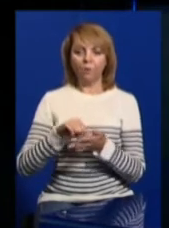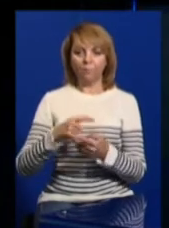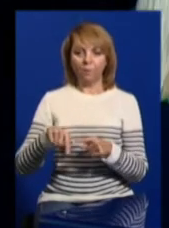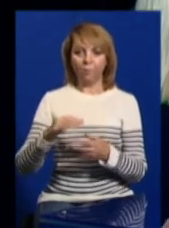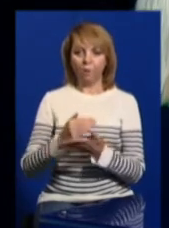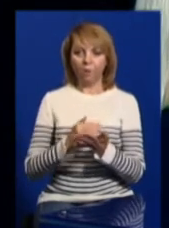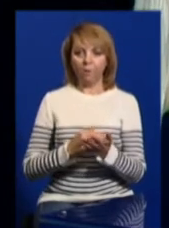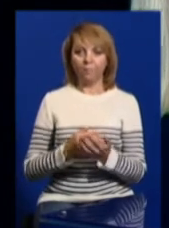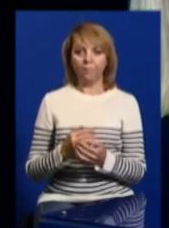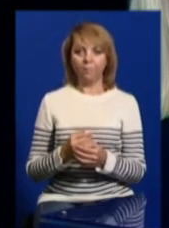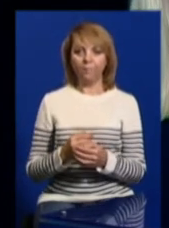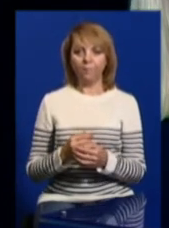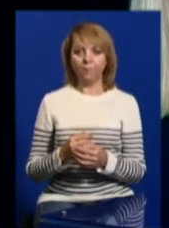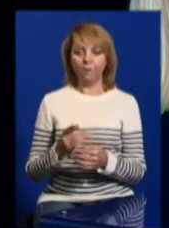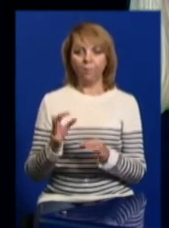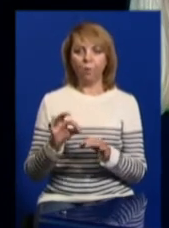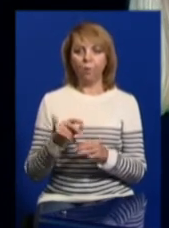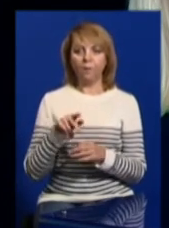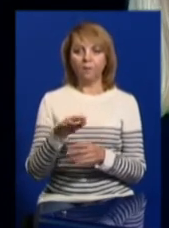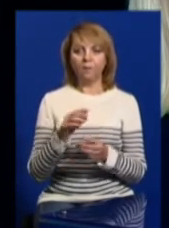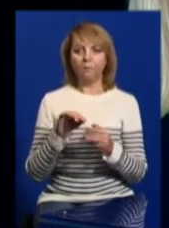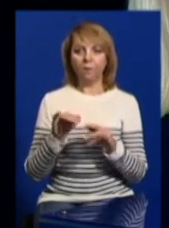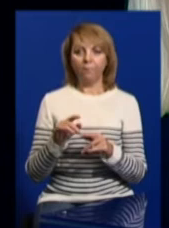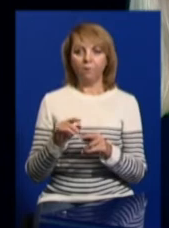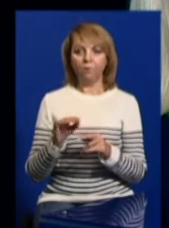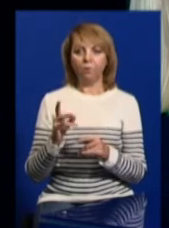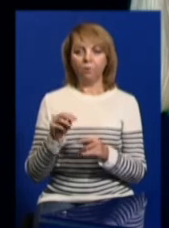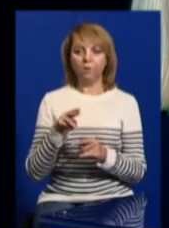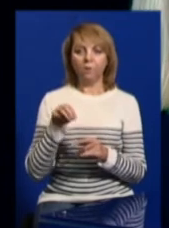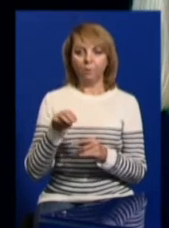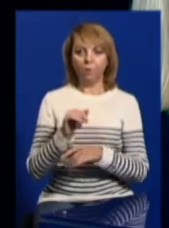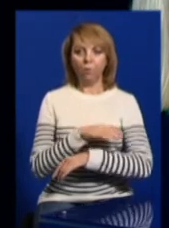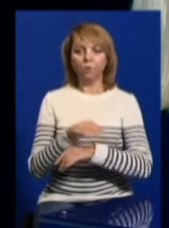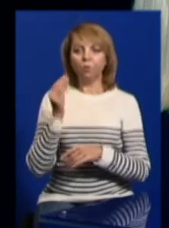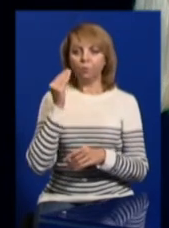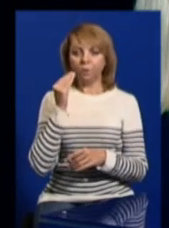Про хід справи щодо ДТП на вулиці